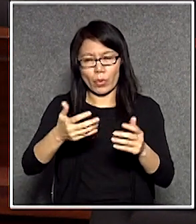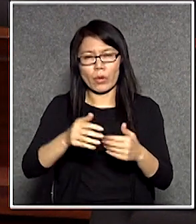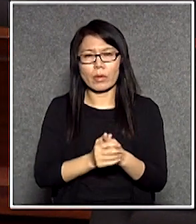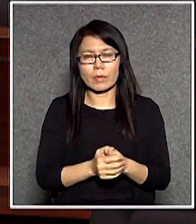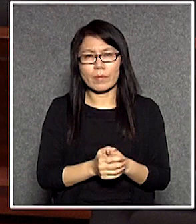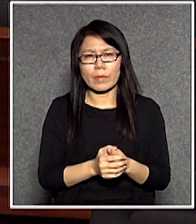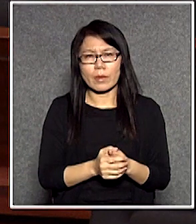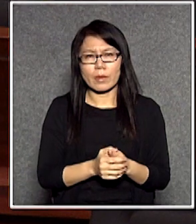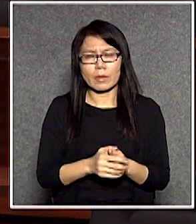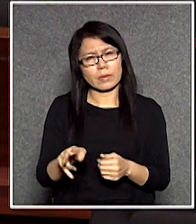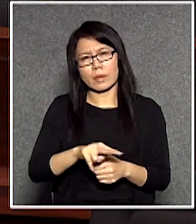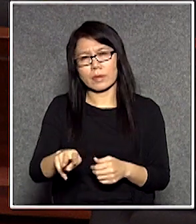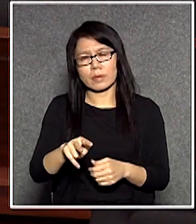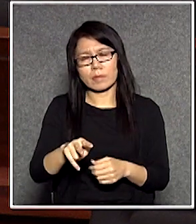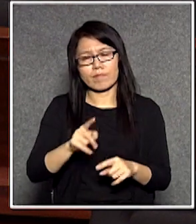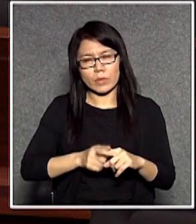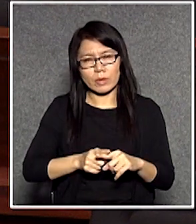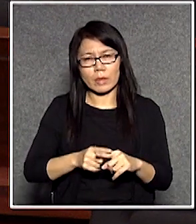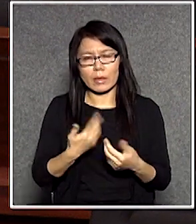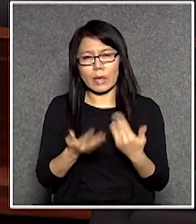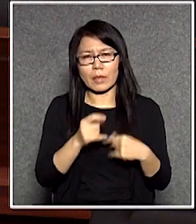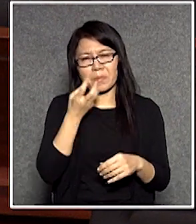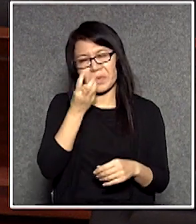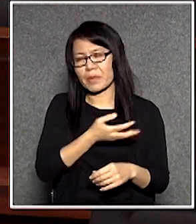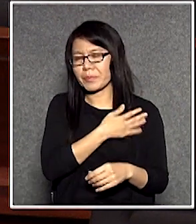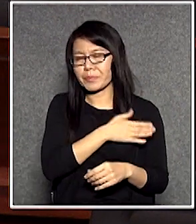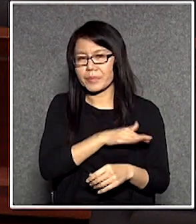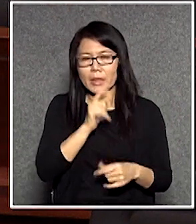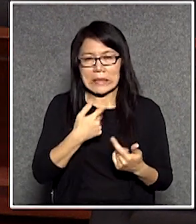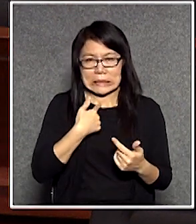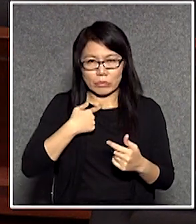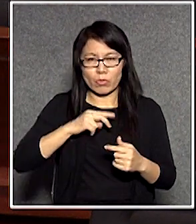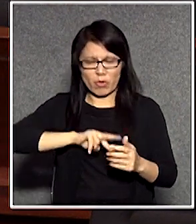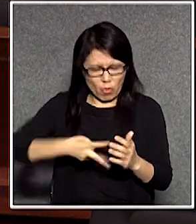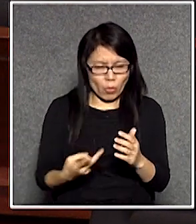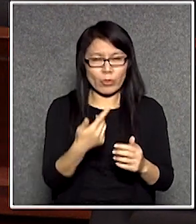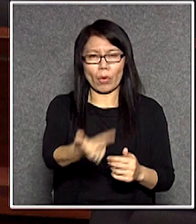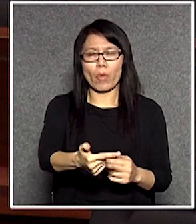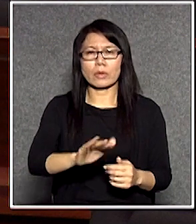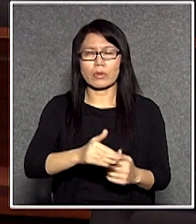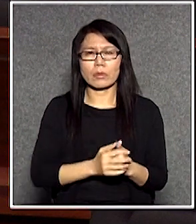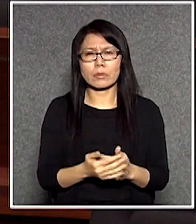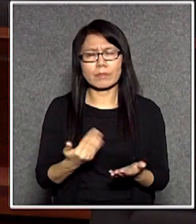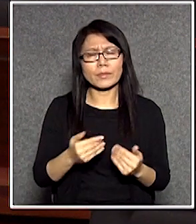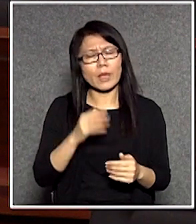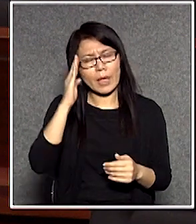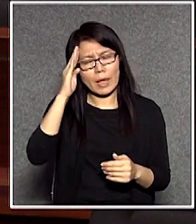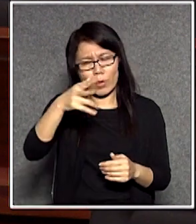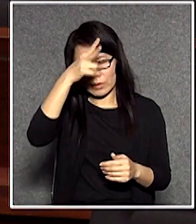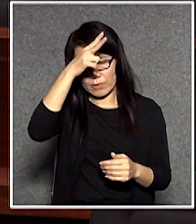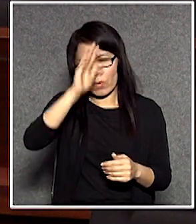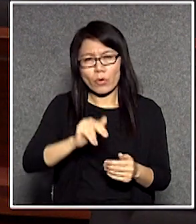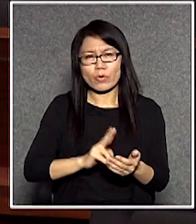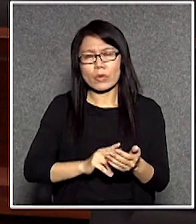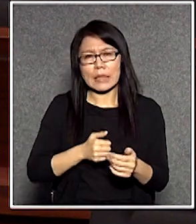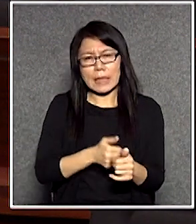實一致呢，真的很一致，但是都竟然被人漠視，都認為是有更大幅度的改革。並且呢，我很希望政府能夠順